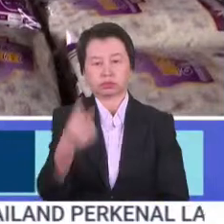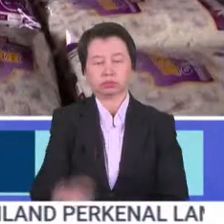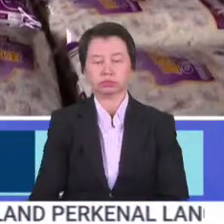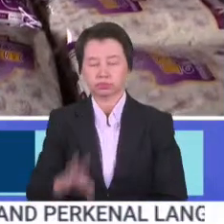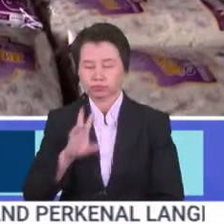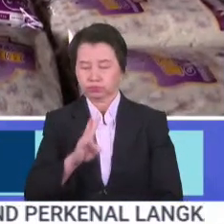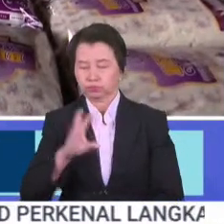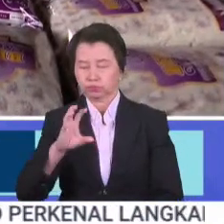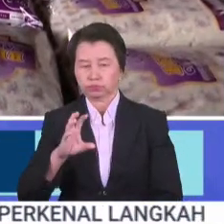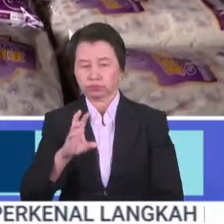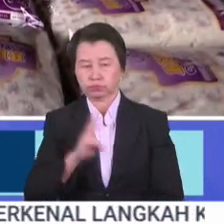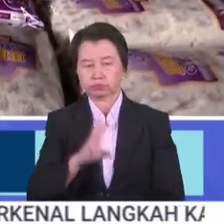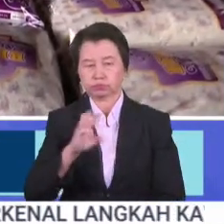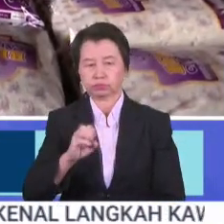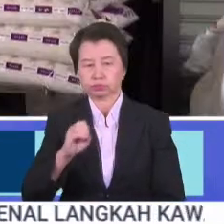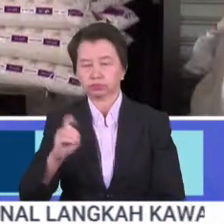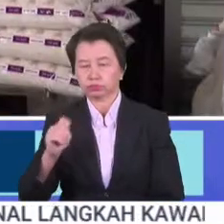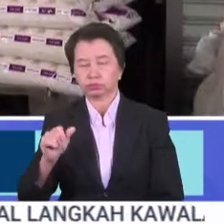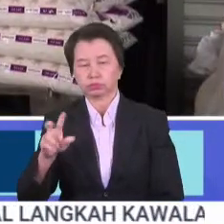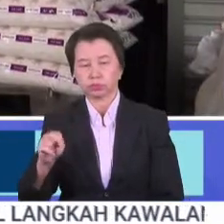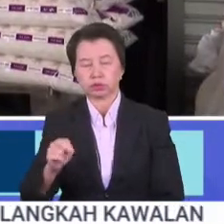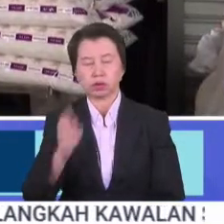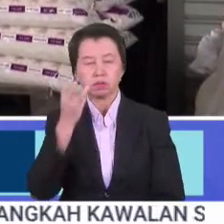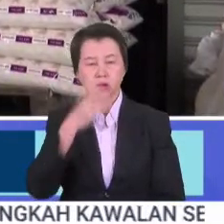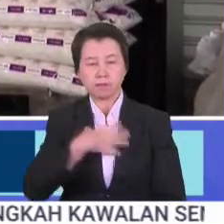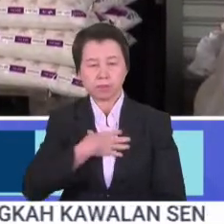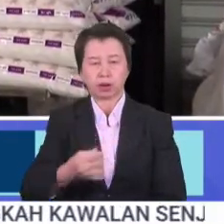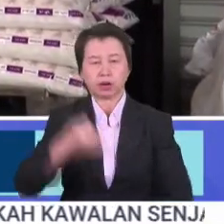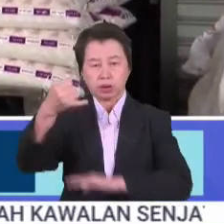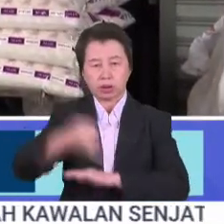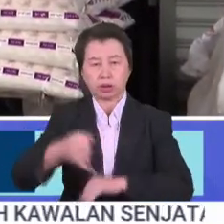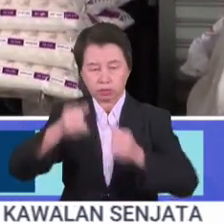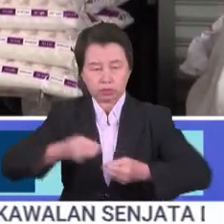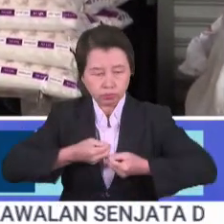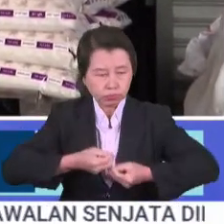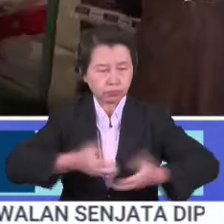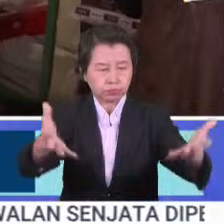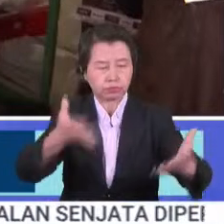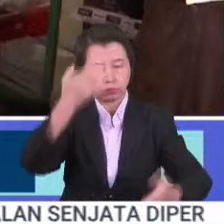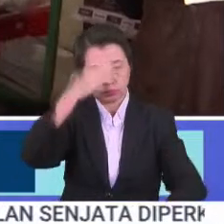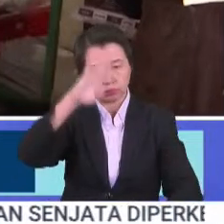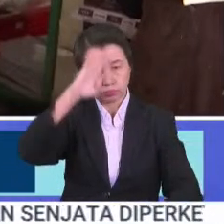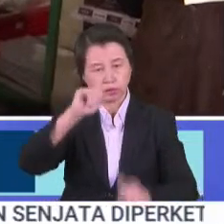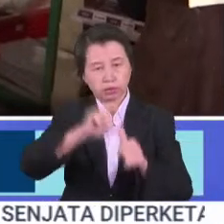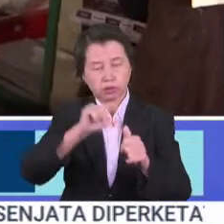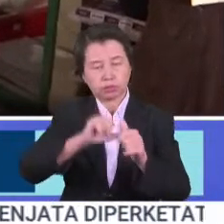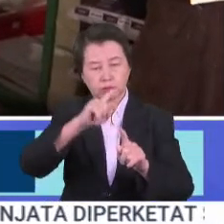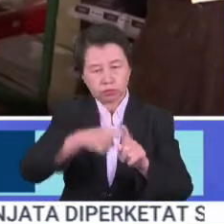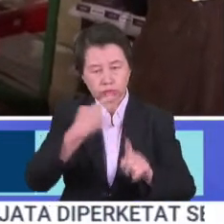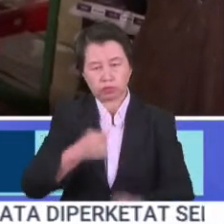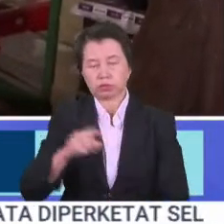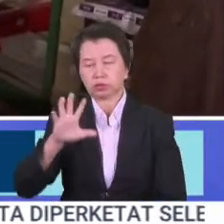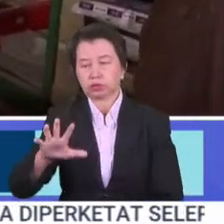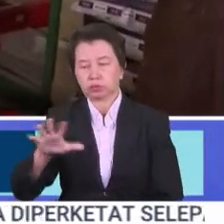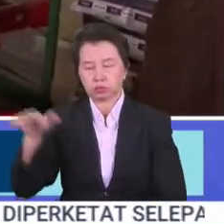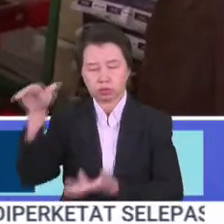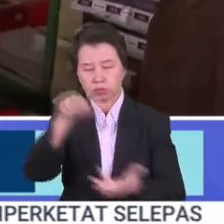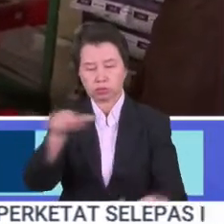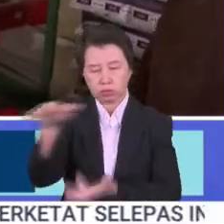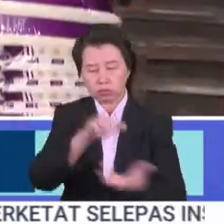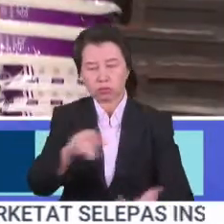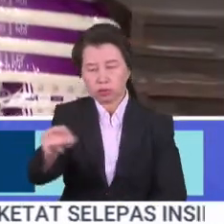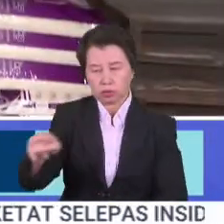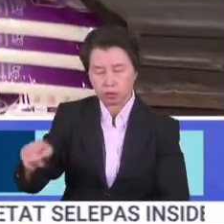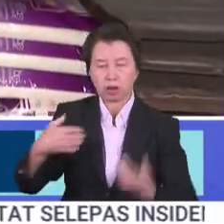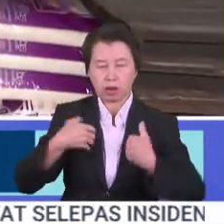700 tan metrik beras putih tempatan dan import mampu diedar di seluruh Perlis setiap bulan oleh 5 pemborong berlesen.